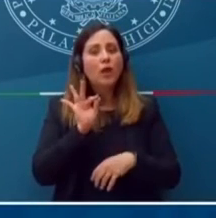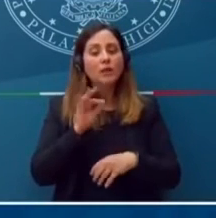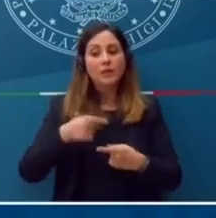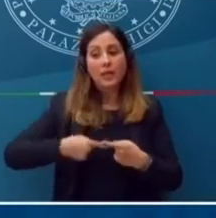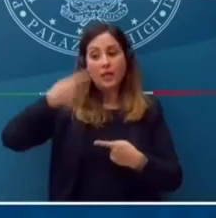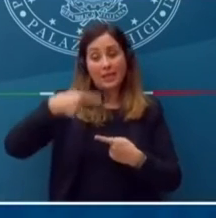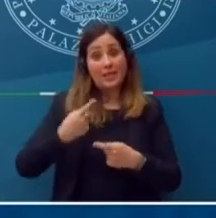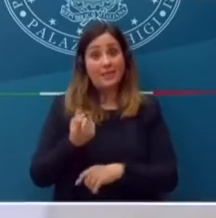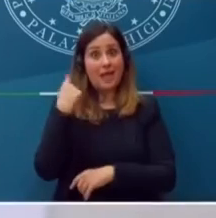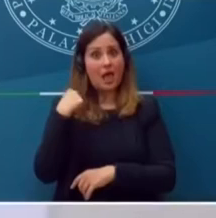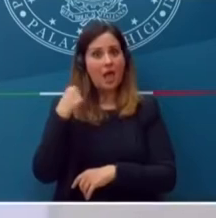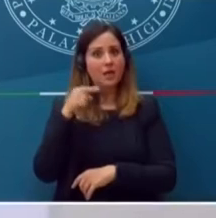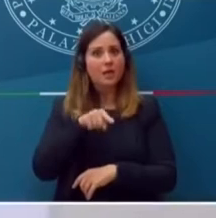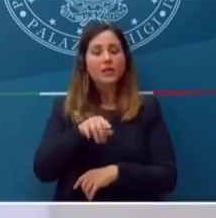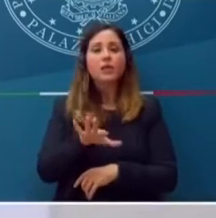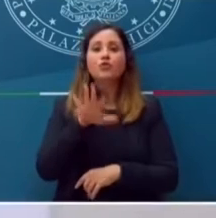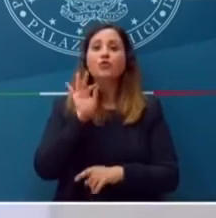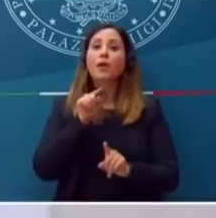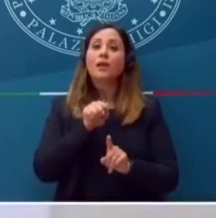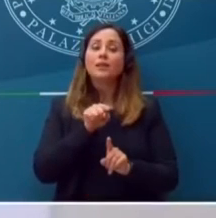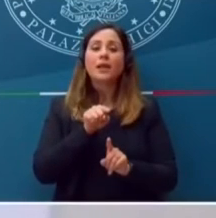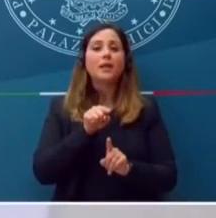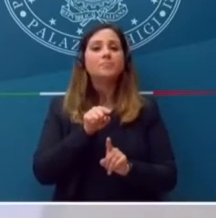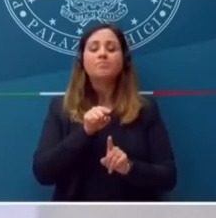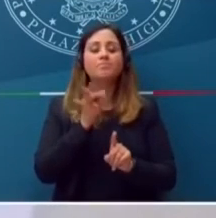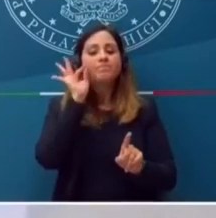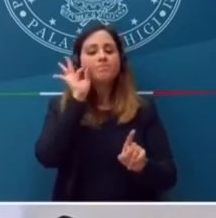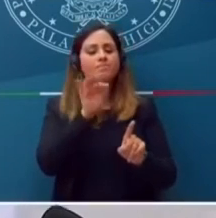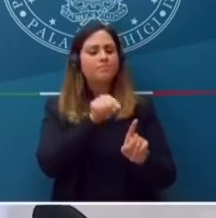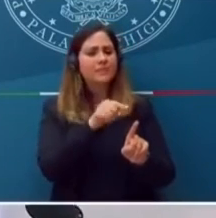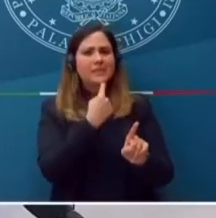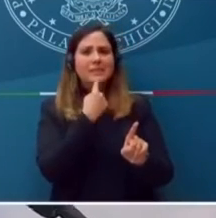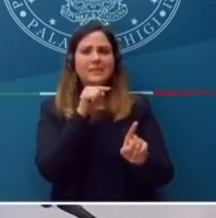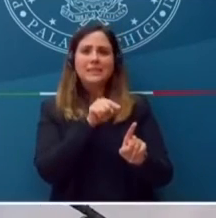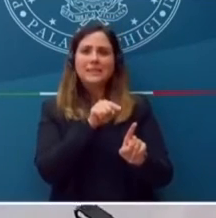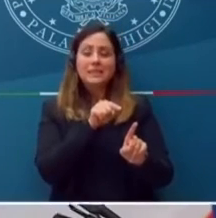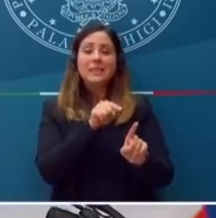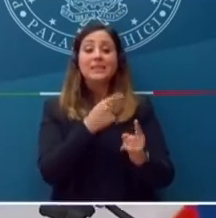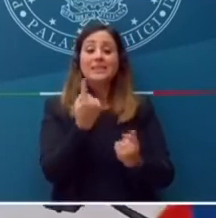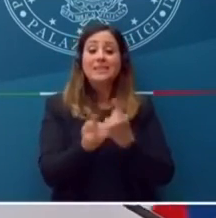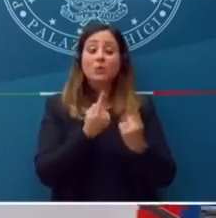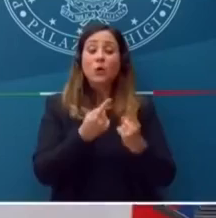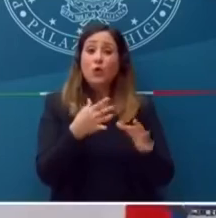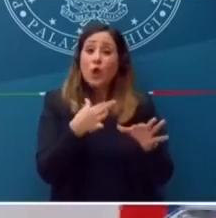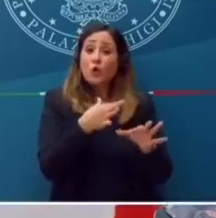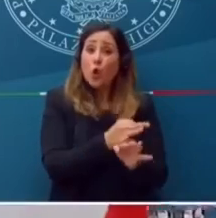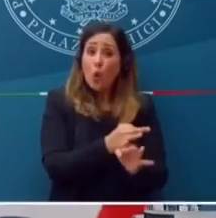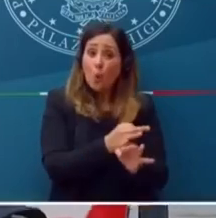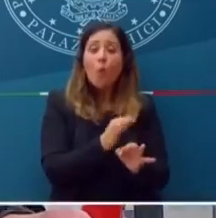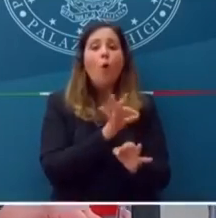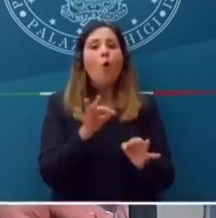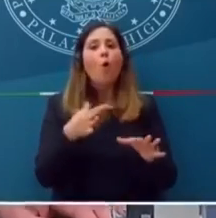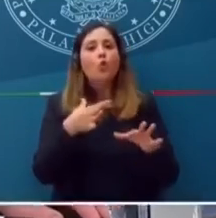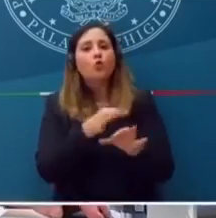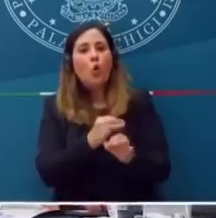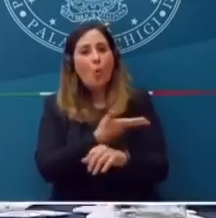giornata di ieri fanno riferimento a eventi trombotici o tromboembolici